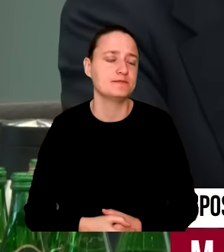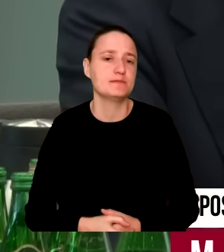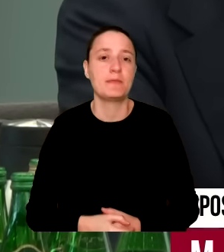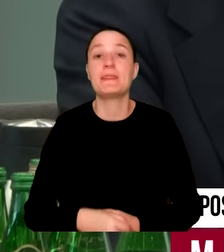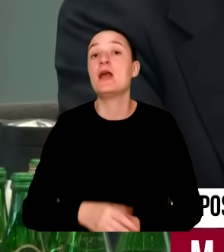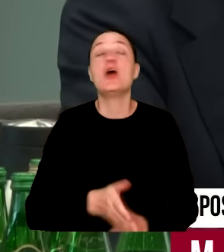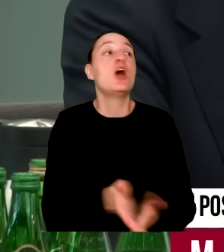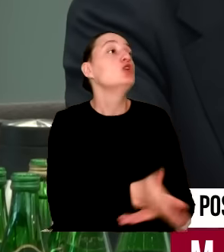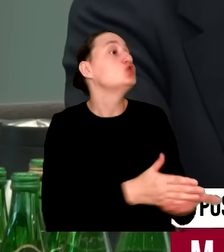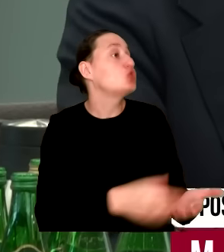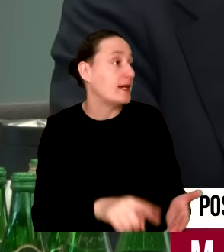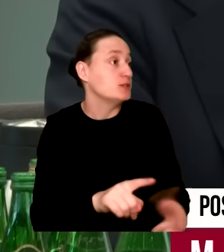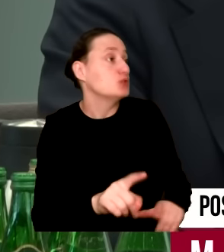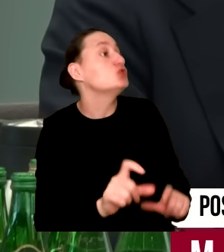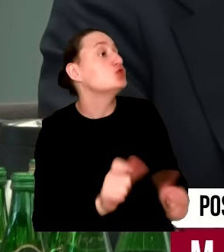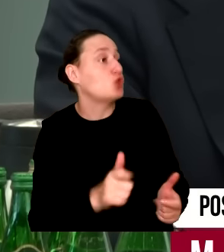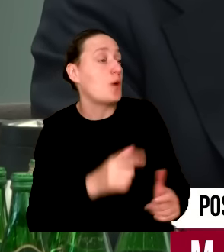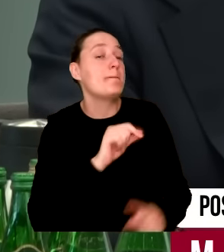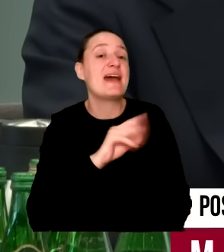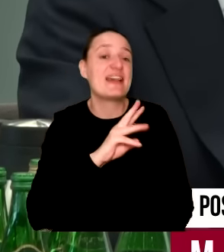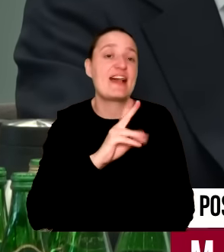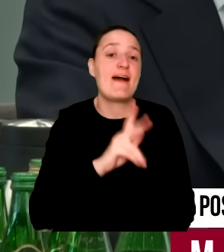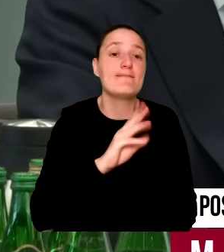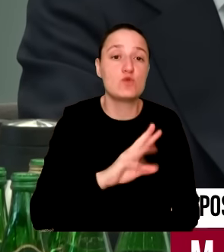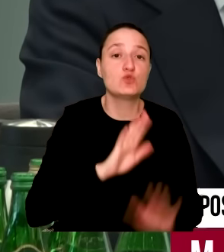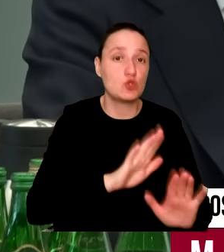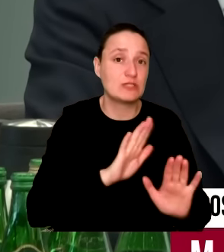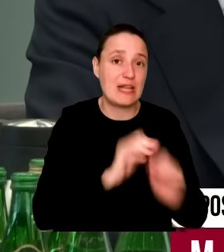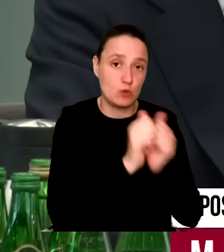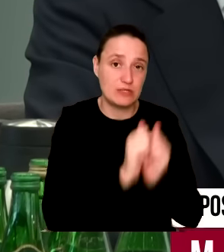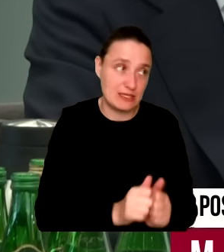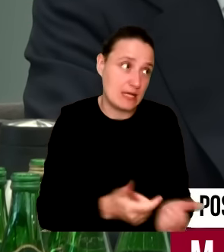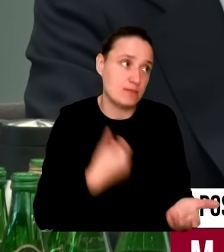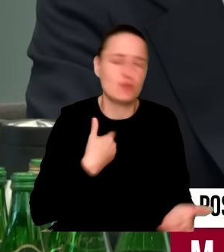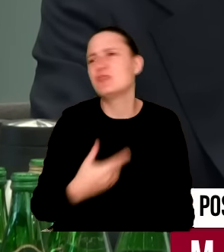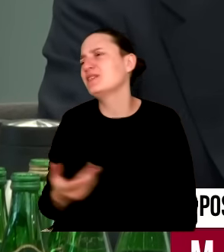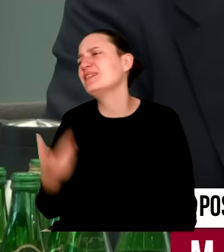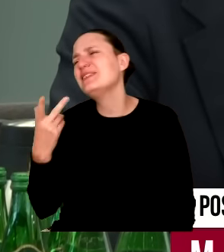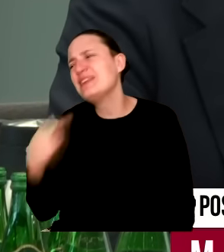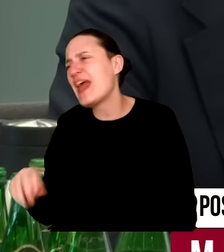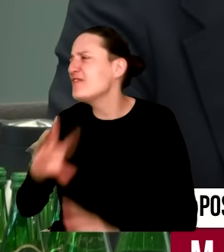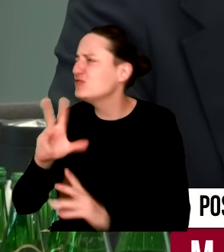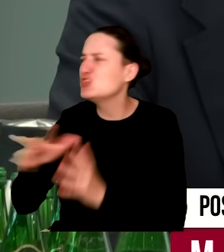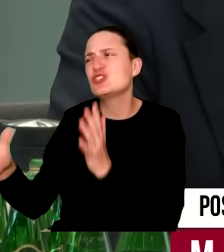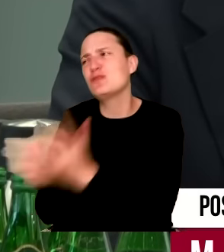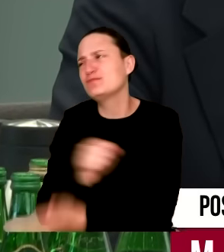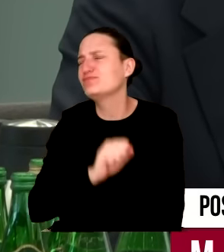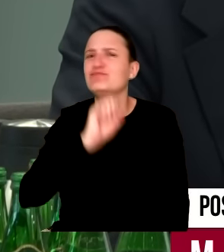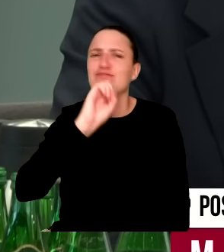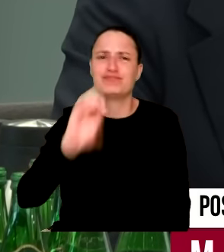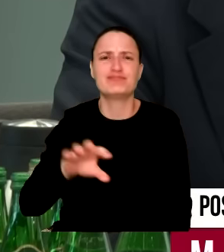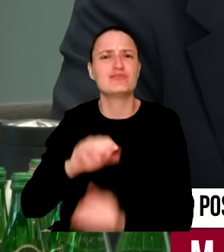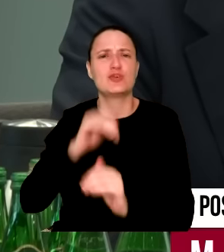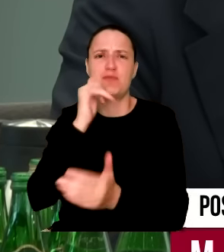czynności które zostały w gestii PKW żadne czynności w PKW nie zostały wszystkie zostały przeniesione i z